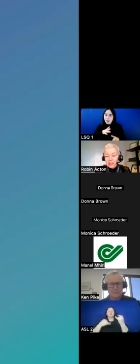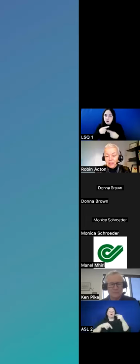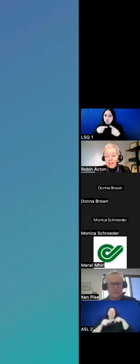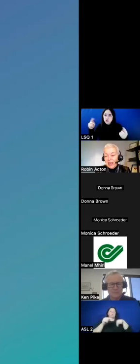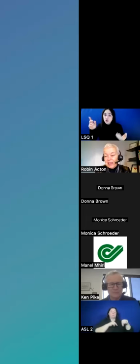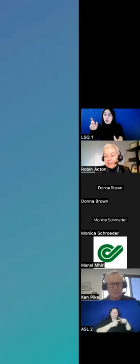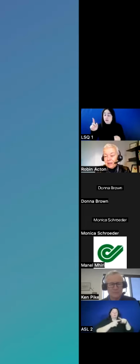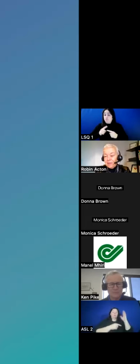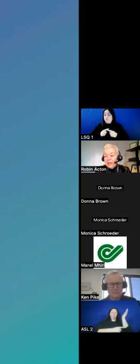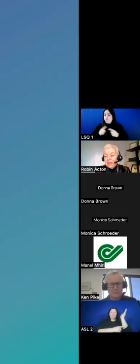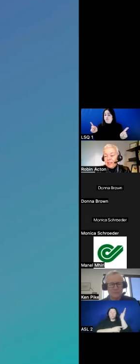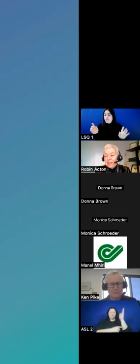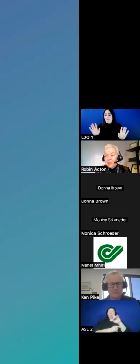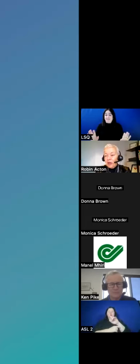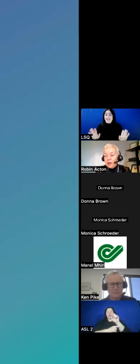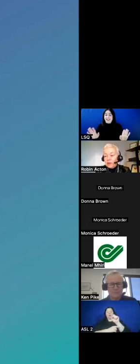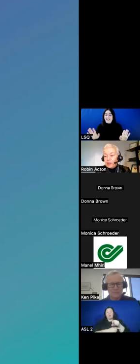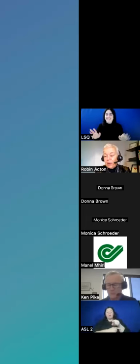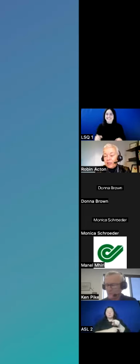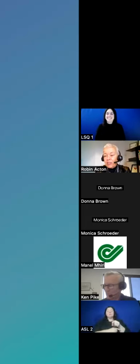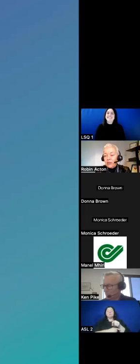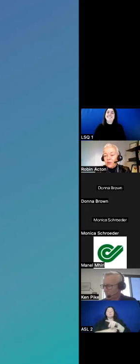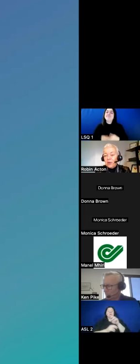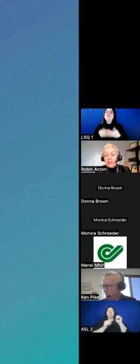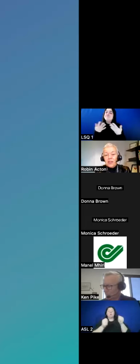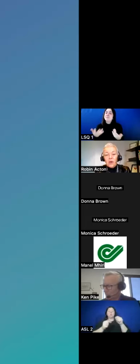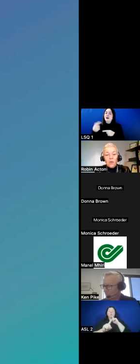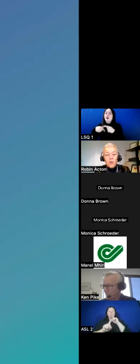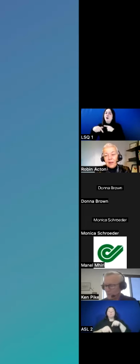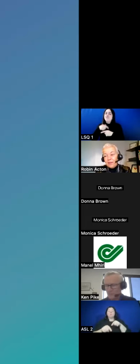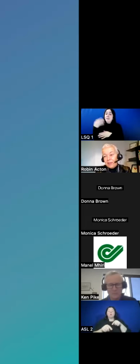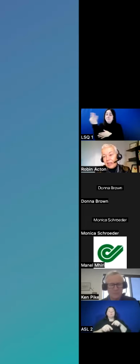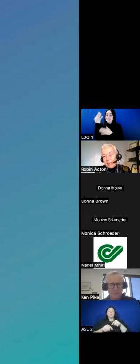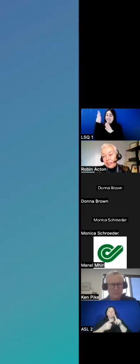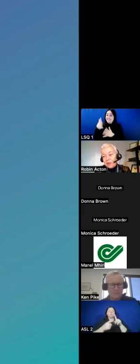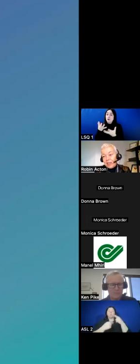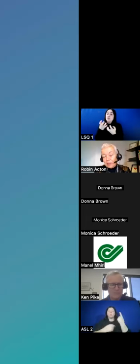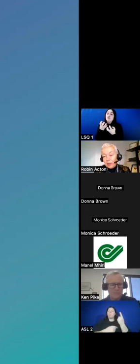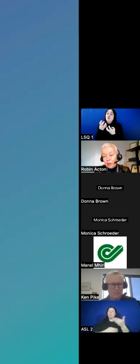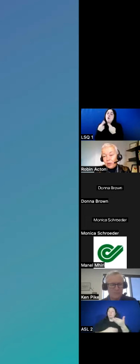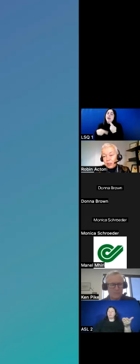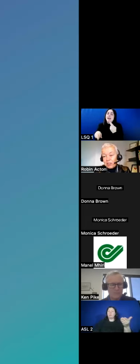différent. Donc, je vais revenir à nos présentateurs et leur demander une réponse rapide.